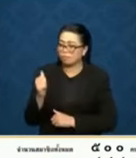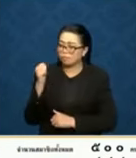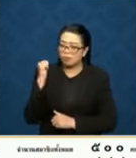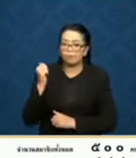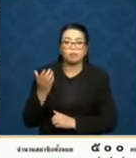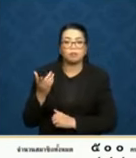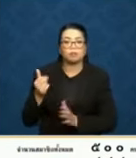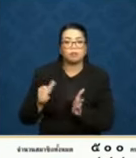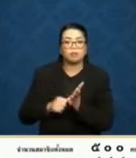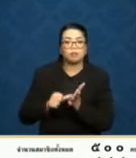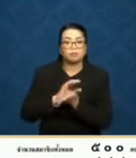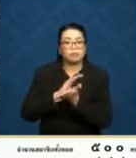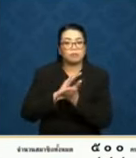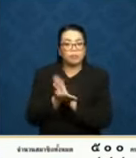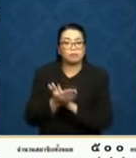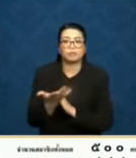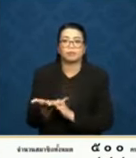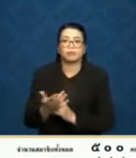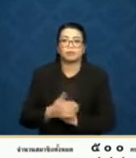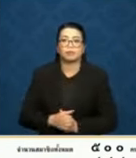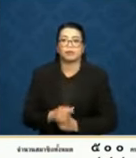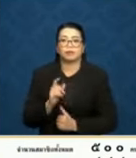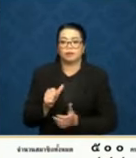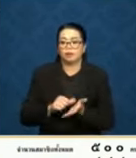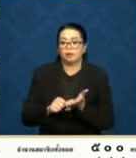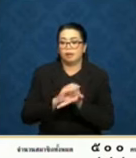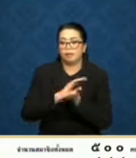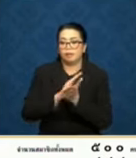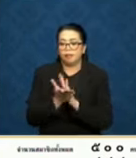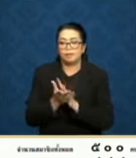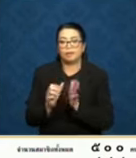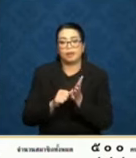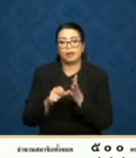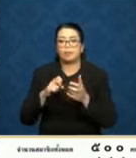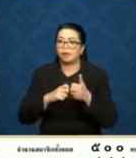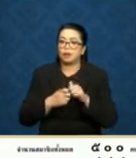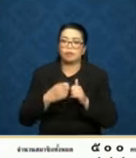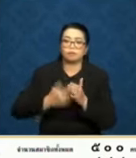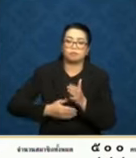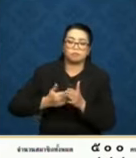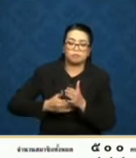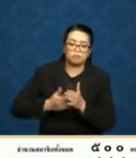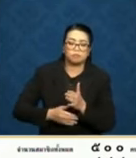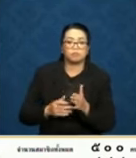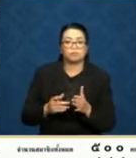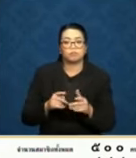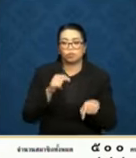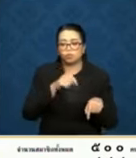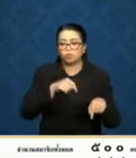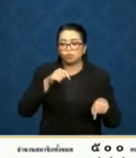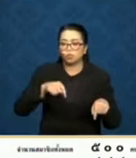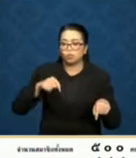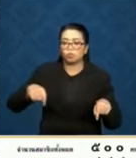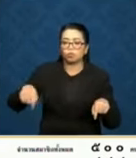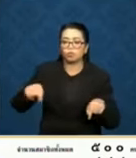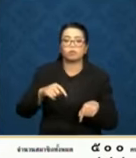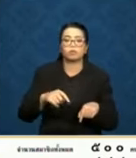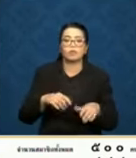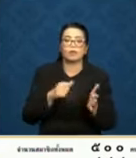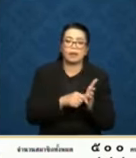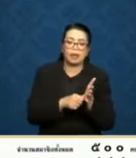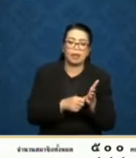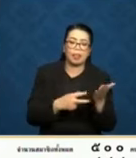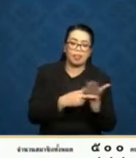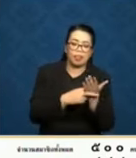ู่หอวารปรบปรุง การเปลี่นแรง การแ้ไขปญหากSC็จดๆ แบบเดิมมันจะไม่ได้ผลกับกแก้ไขปัห